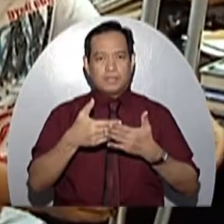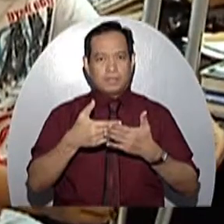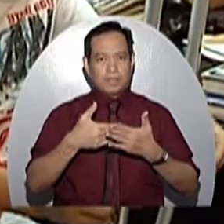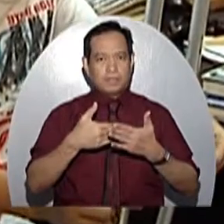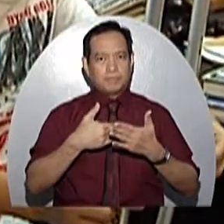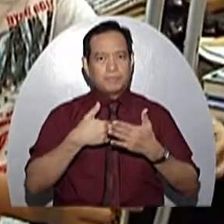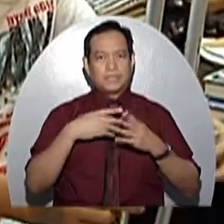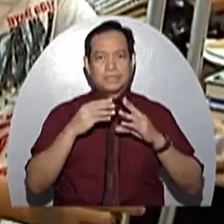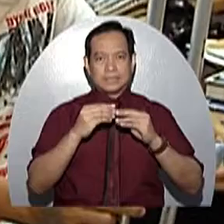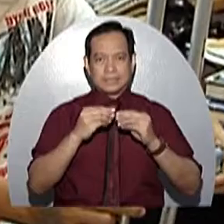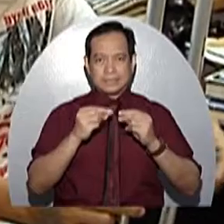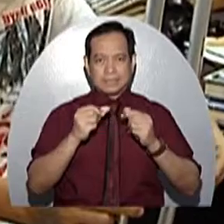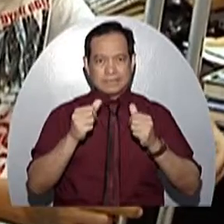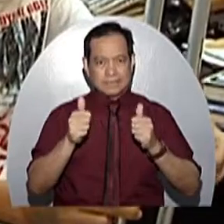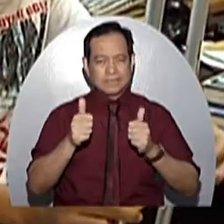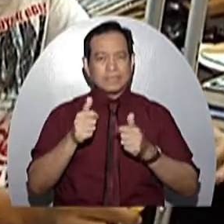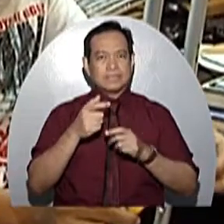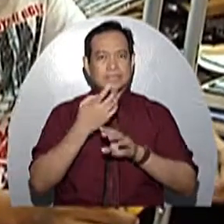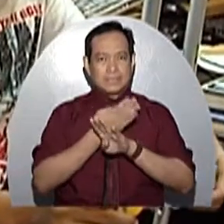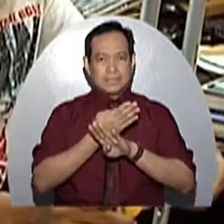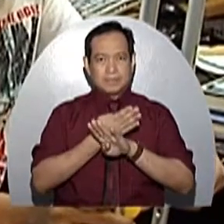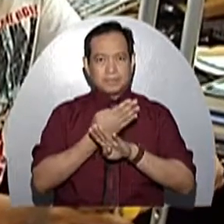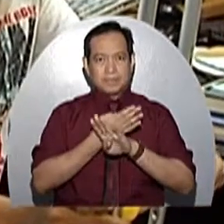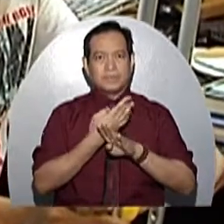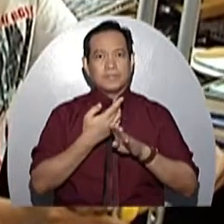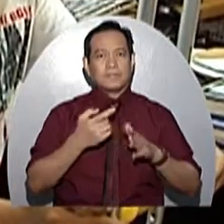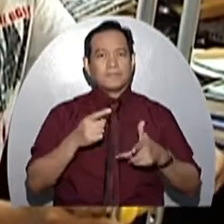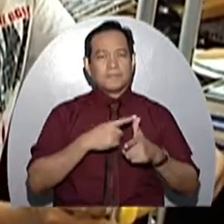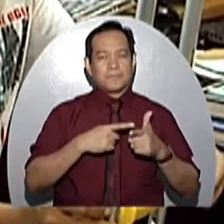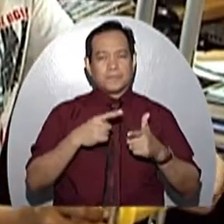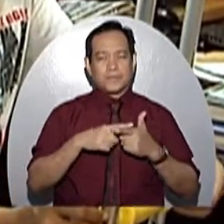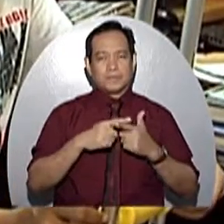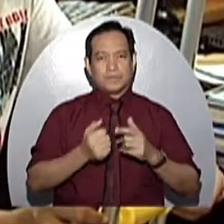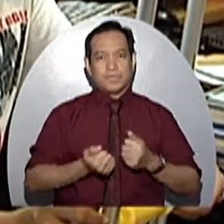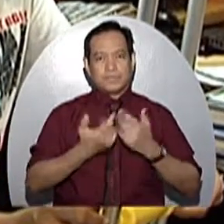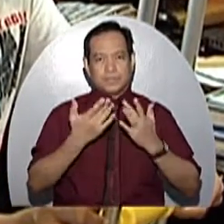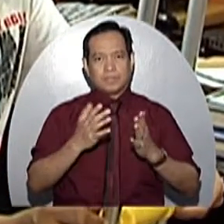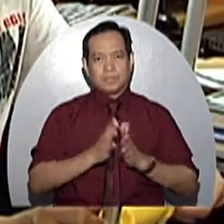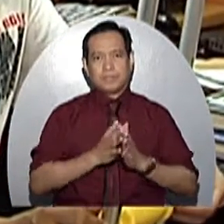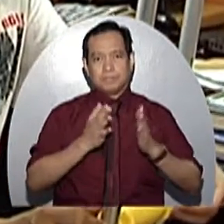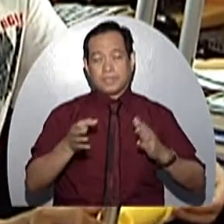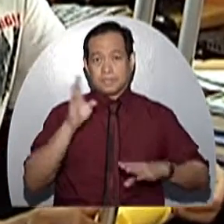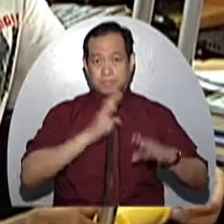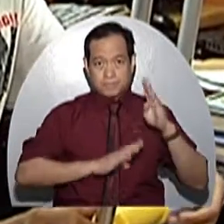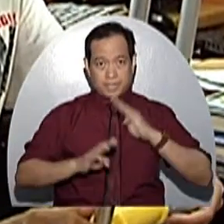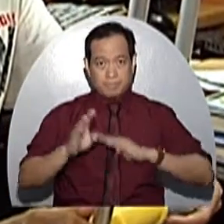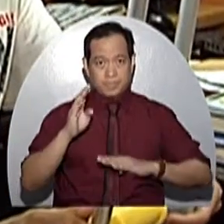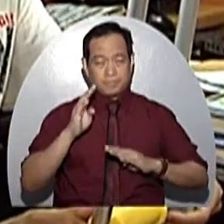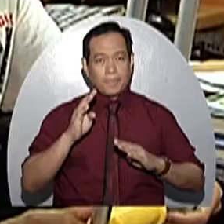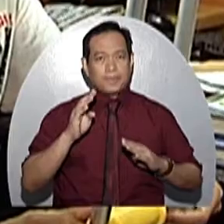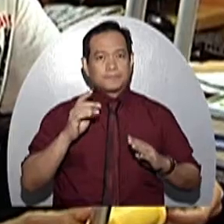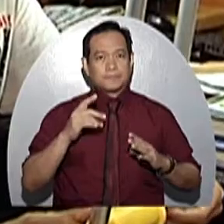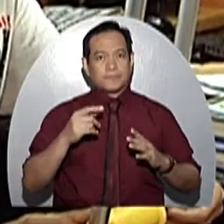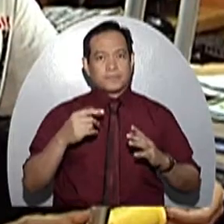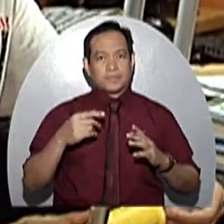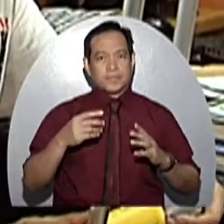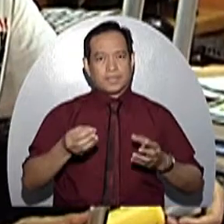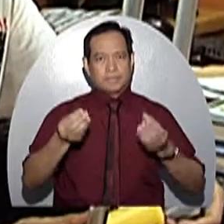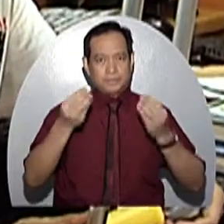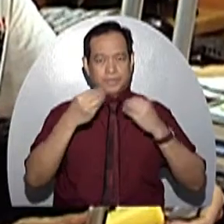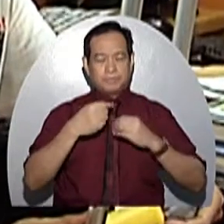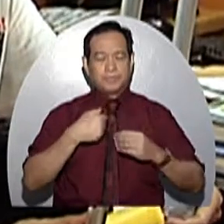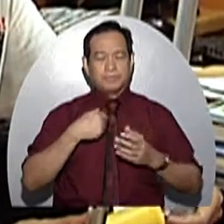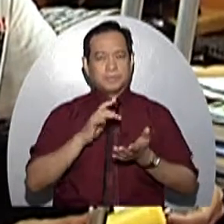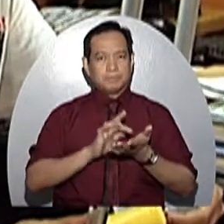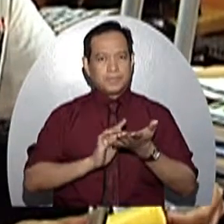bago tuluyang mapudpod ang kanyang mga buto at maging dahilan nito ng paglala ng kanyang karamdaman. Pinigyan lang